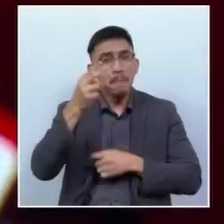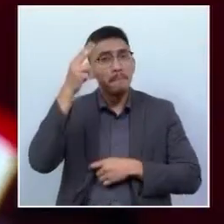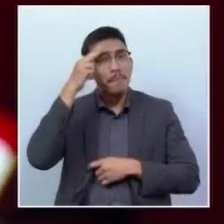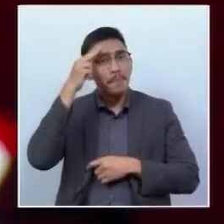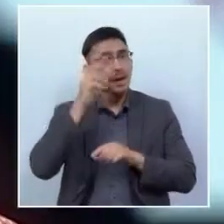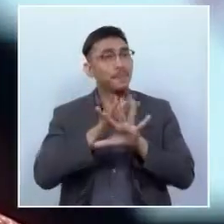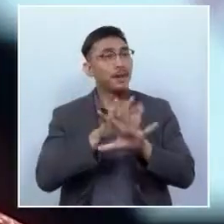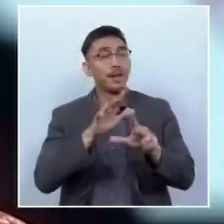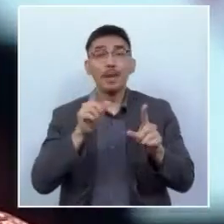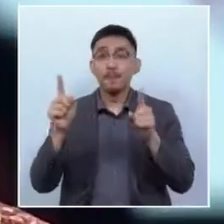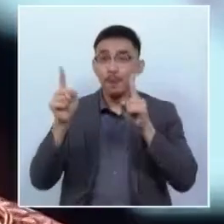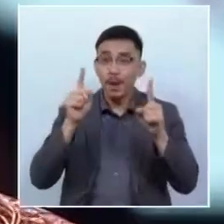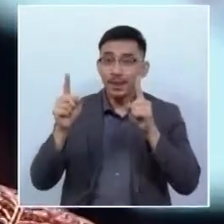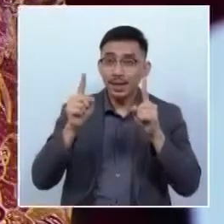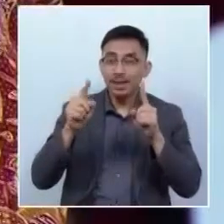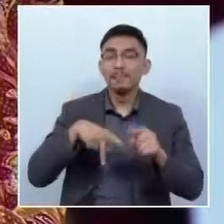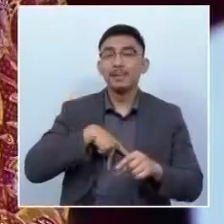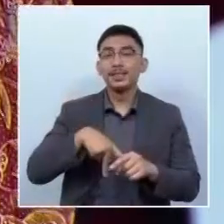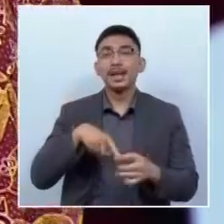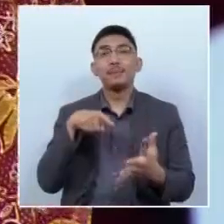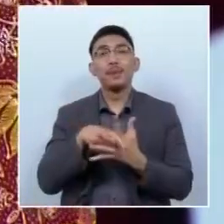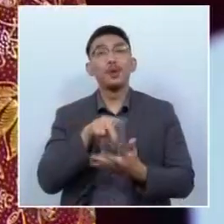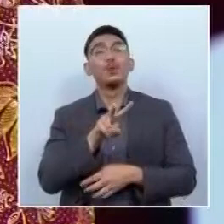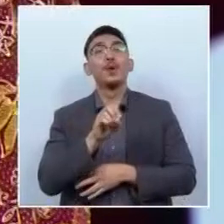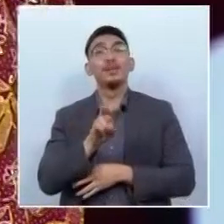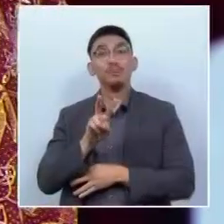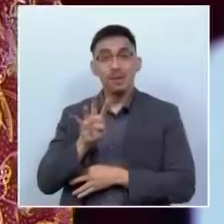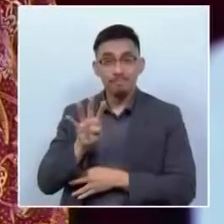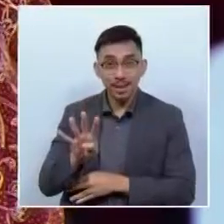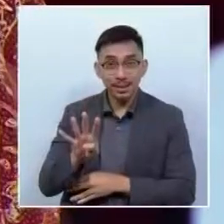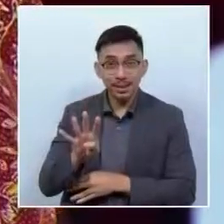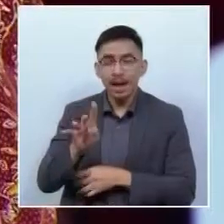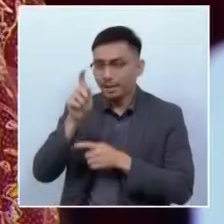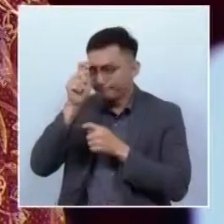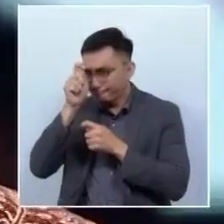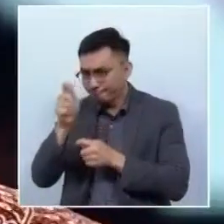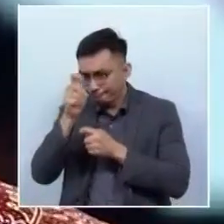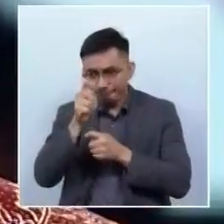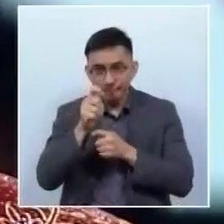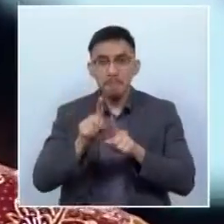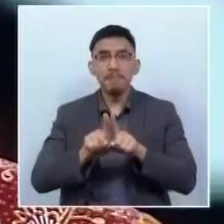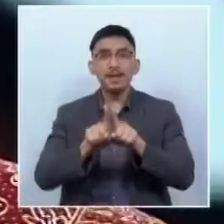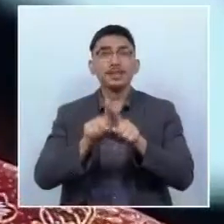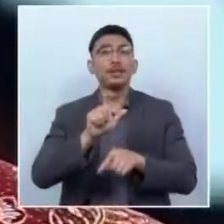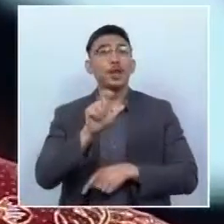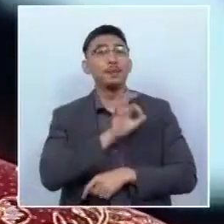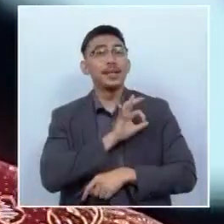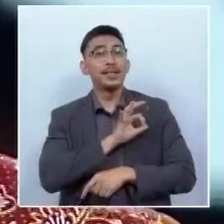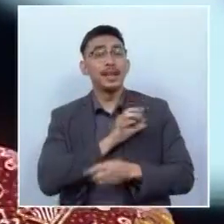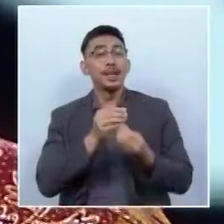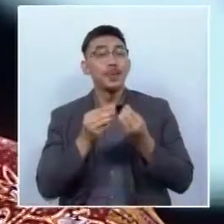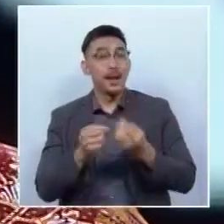pemilu 2024. Yang kami hormati pasangan calon presiden wakil presiden nomor urut